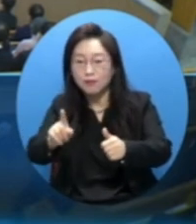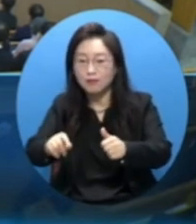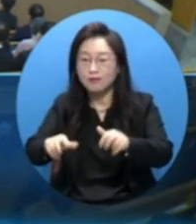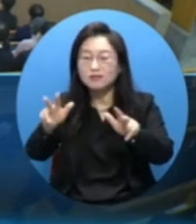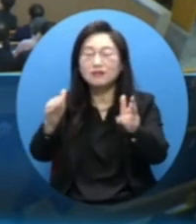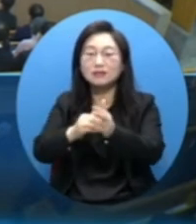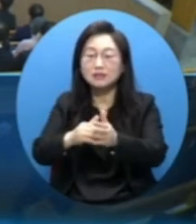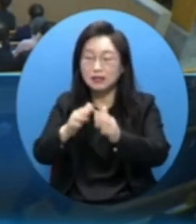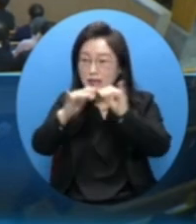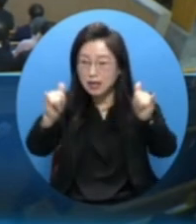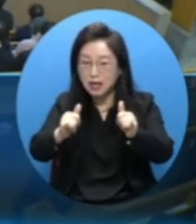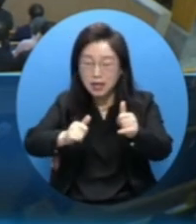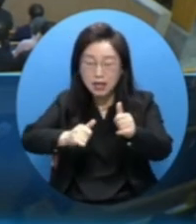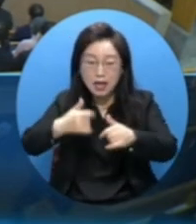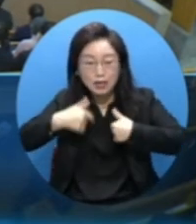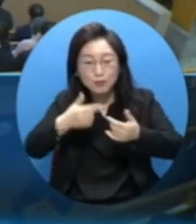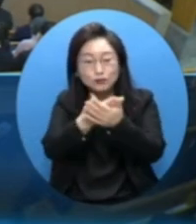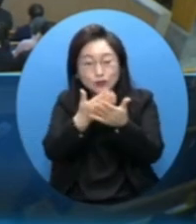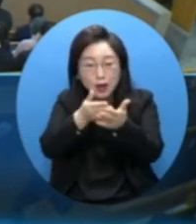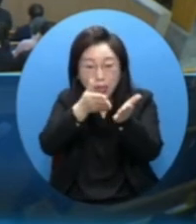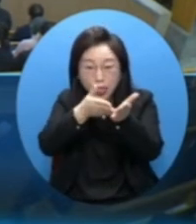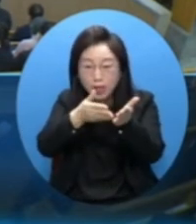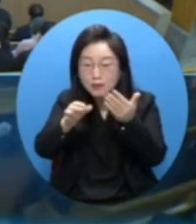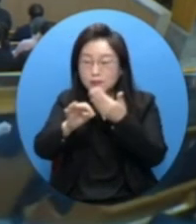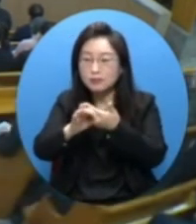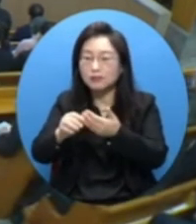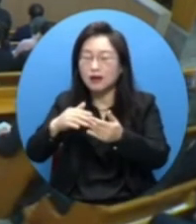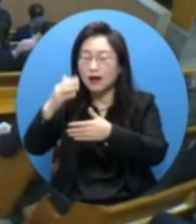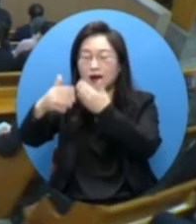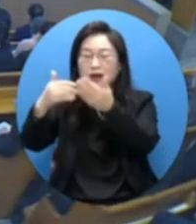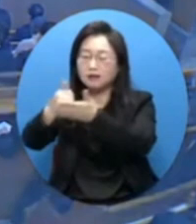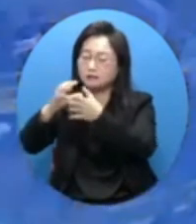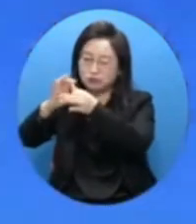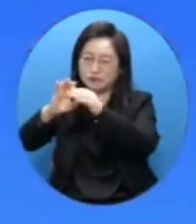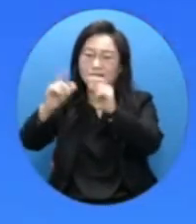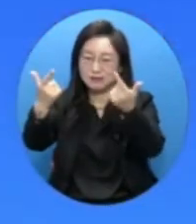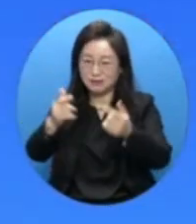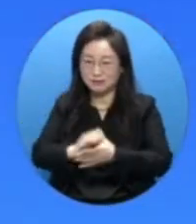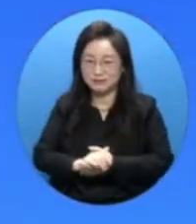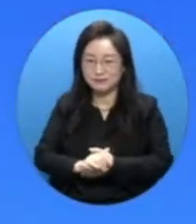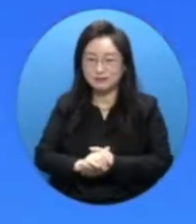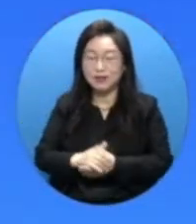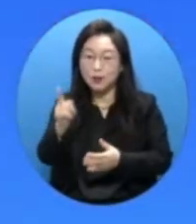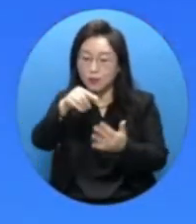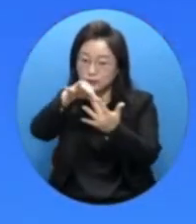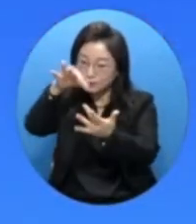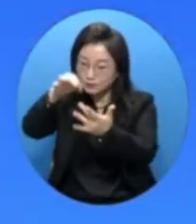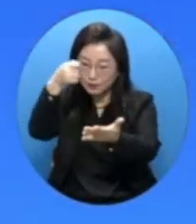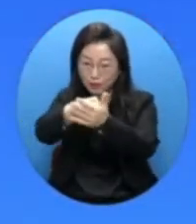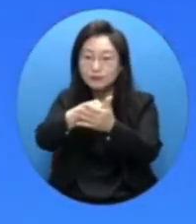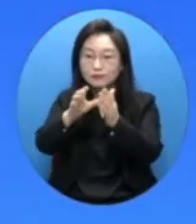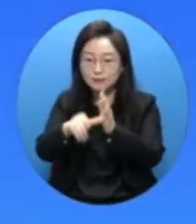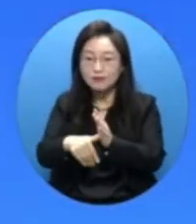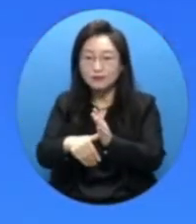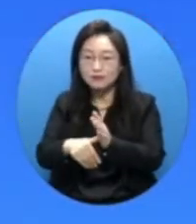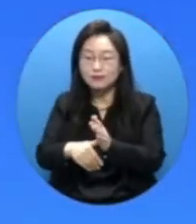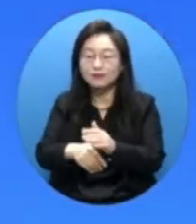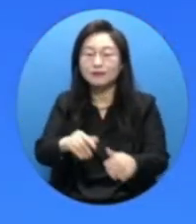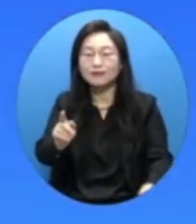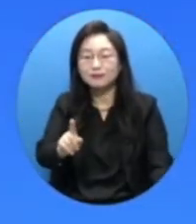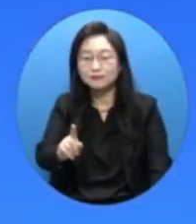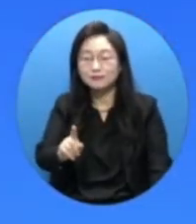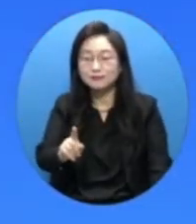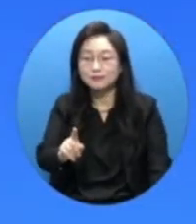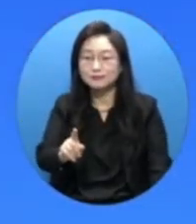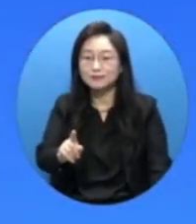구하였다면 그리스도의 종이 아니니라 어떠한 선도가 결단을 할 때 이것이